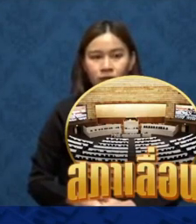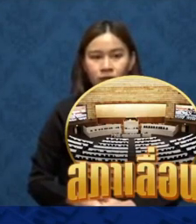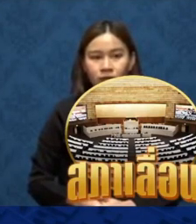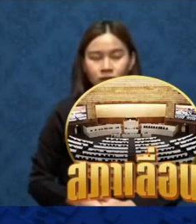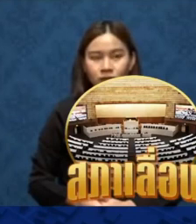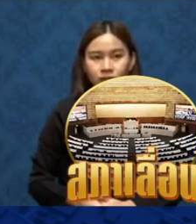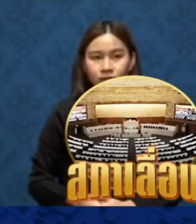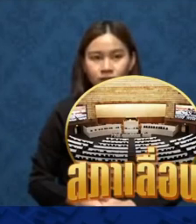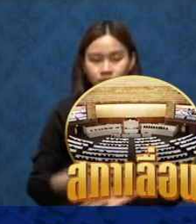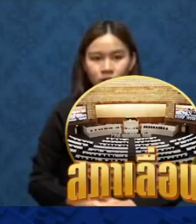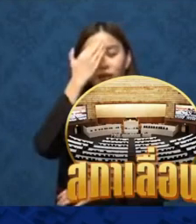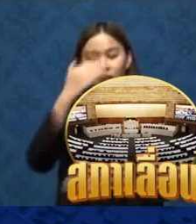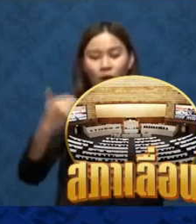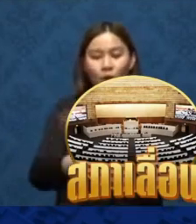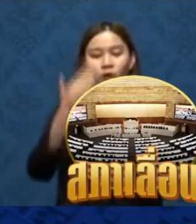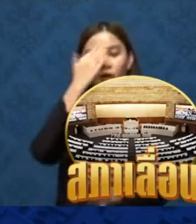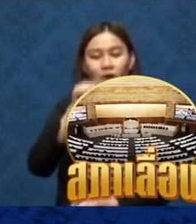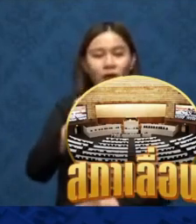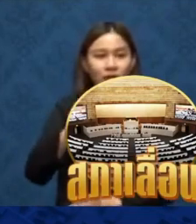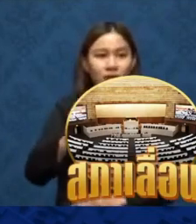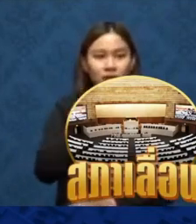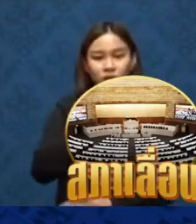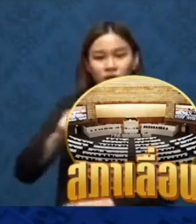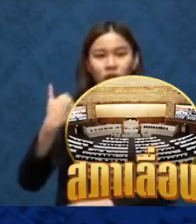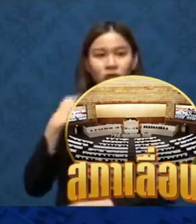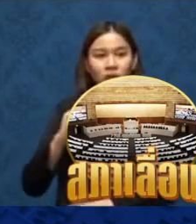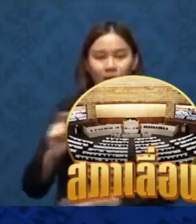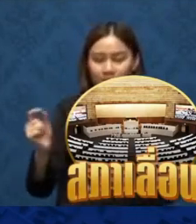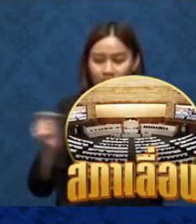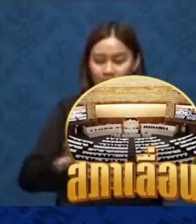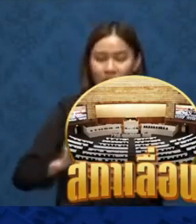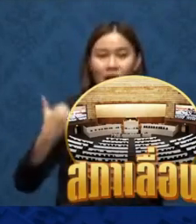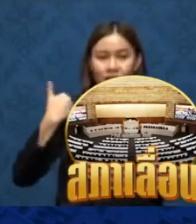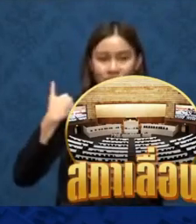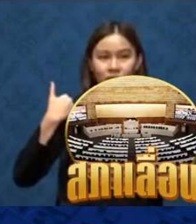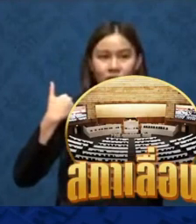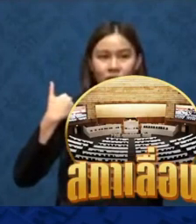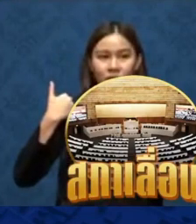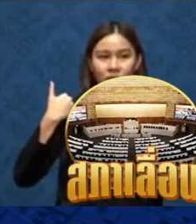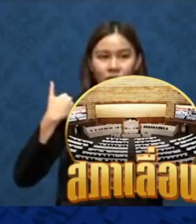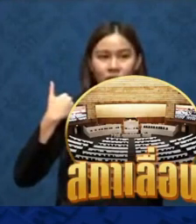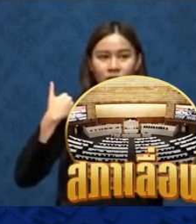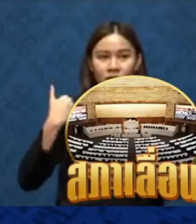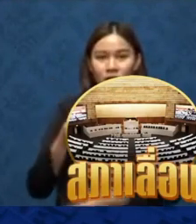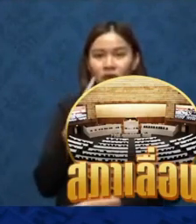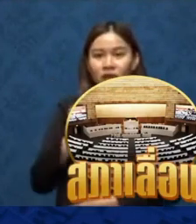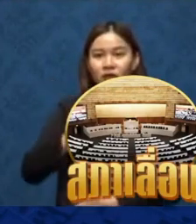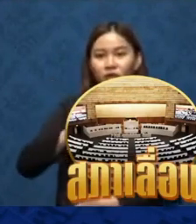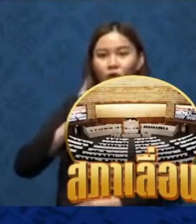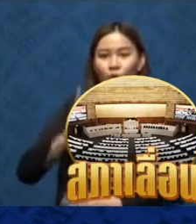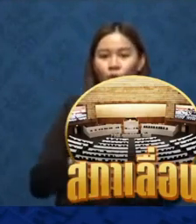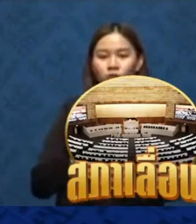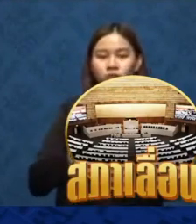ถึงความเดือดร้อนของประชาชนโดยเฉพาะบริเวณรอบๆรัฐสภาที่ตำรวจเนี่ยไปเอาตู้คอนเทนเนอร์มากีดขวางการจราจร